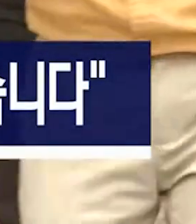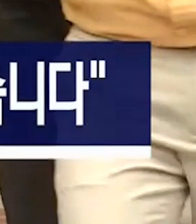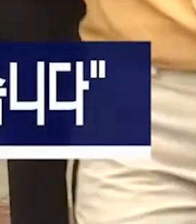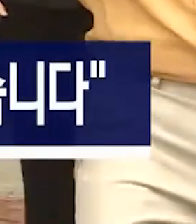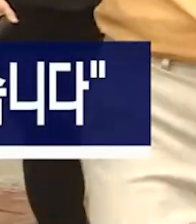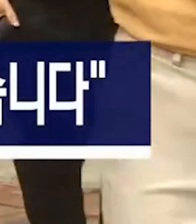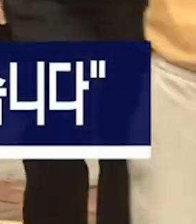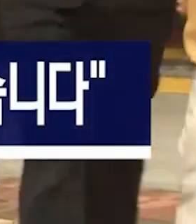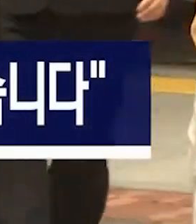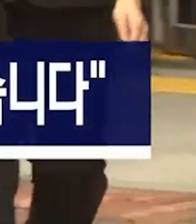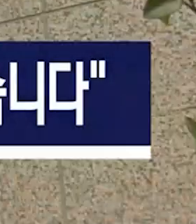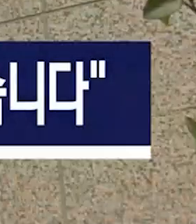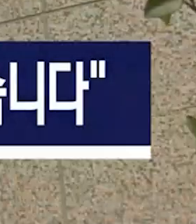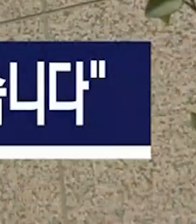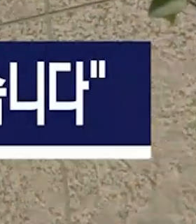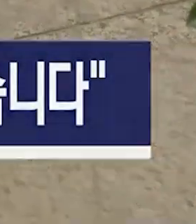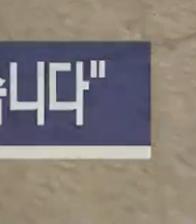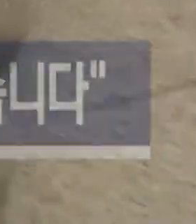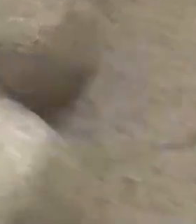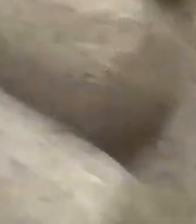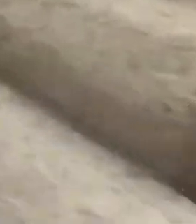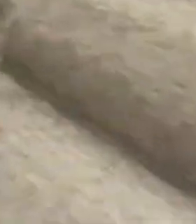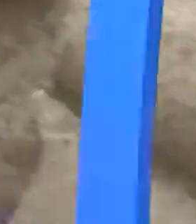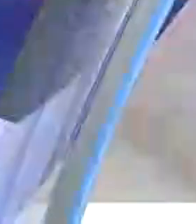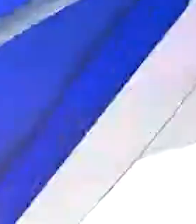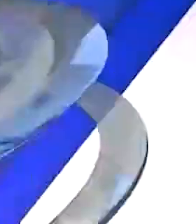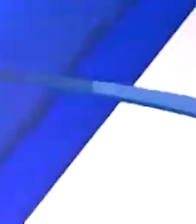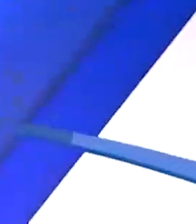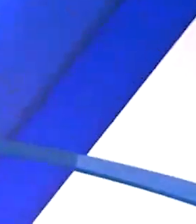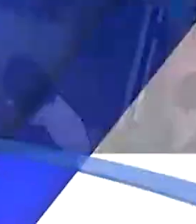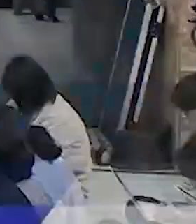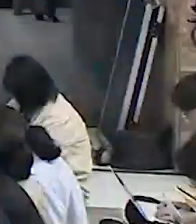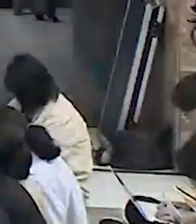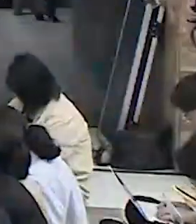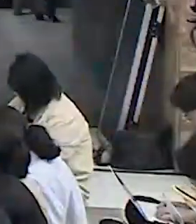말했습니다. 법원은 구속영장을 발부했습니다.